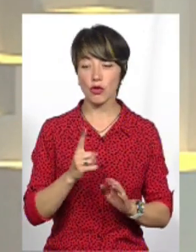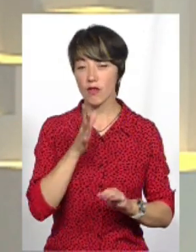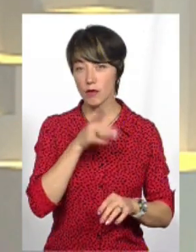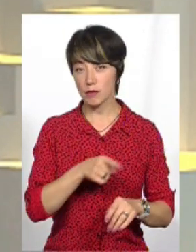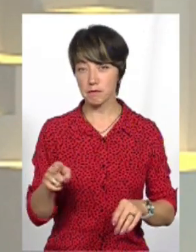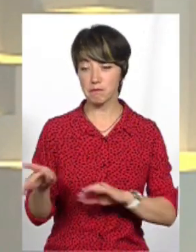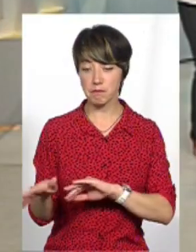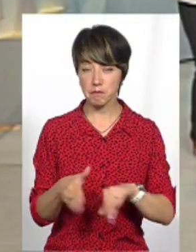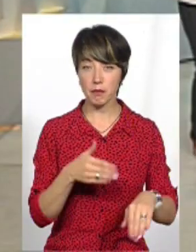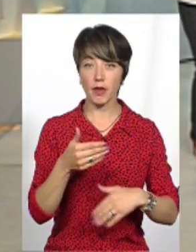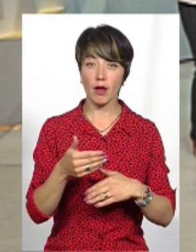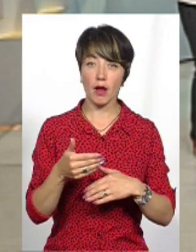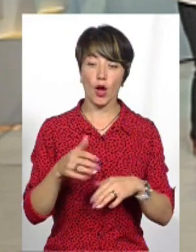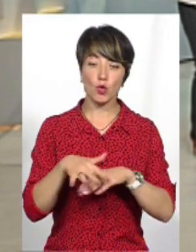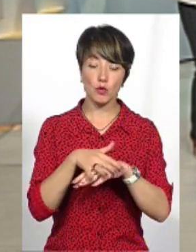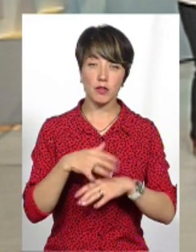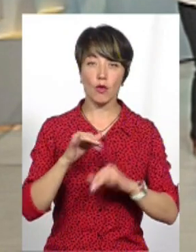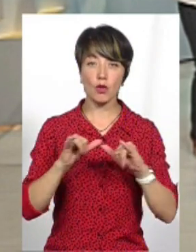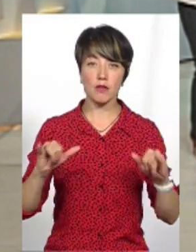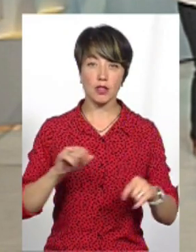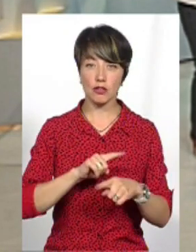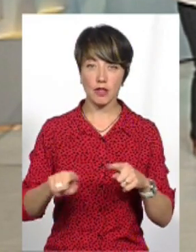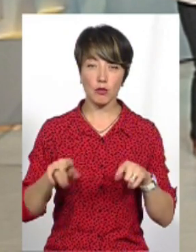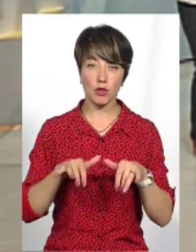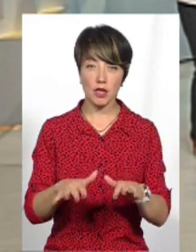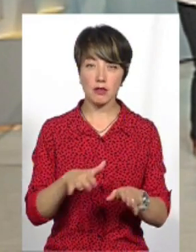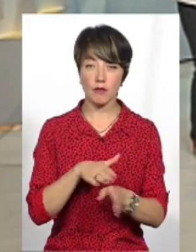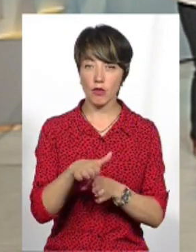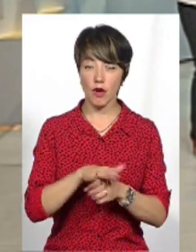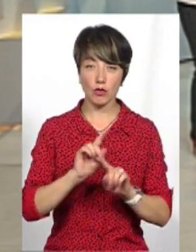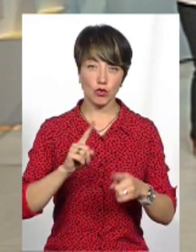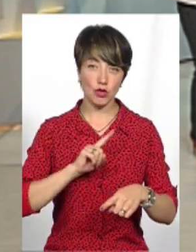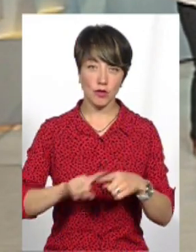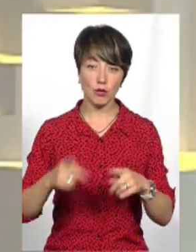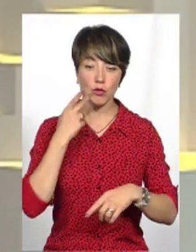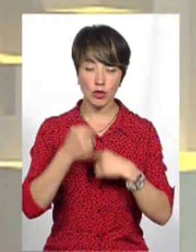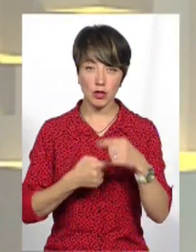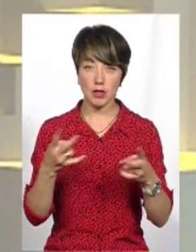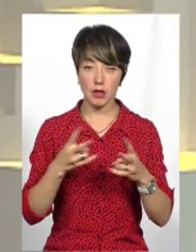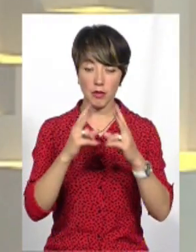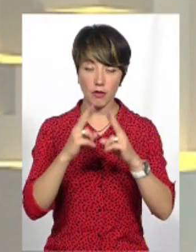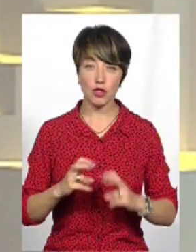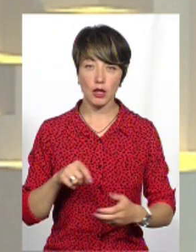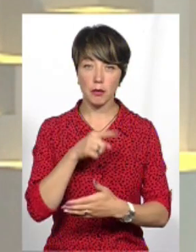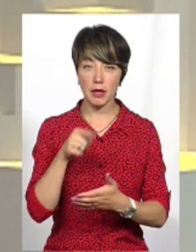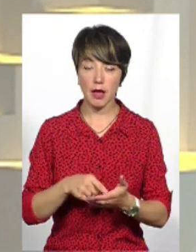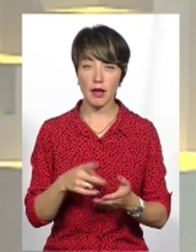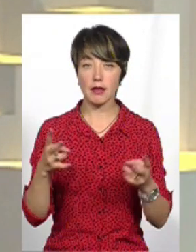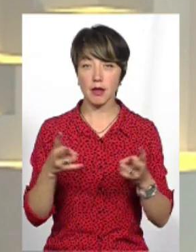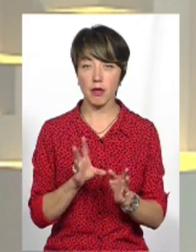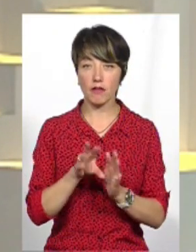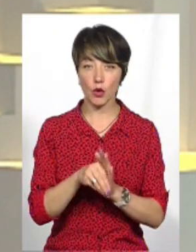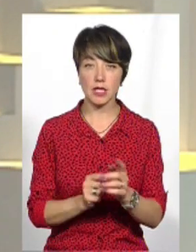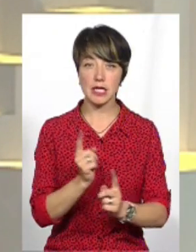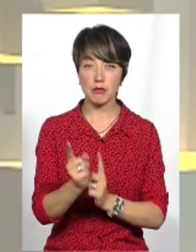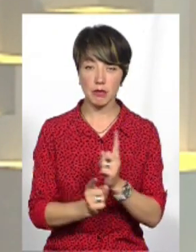часу наше суспільство розвивається дуже швидко, і всі процеси проходять дуже швидко. Постійно треба вивчати ці питання, і постійно треба